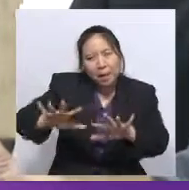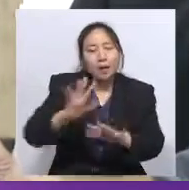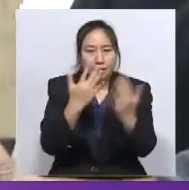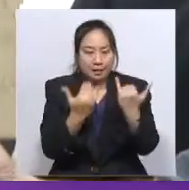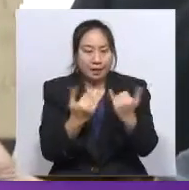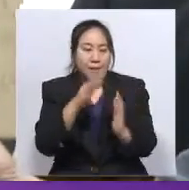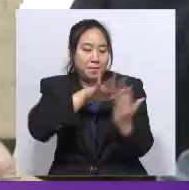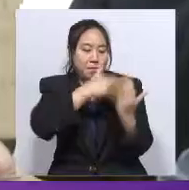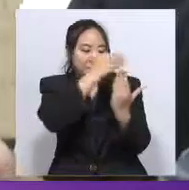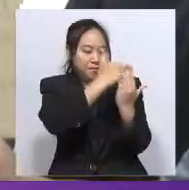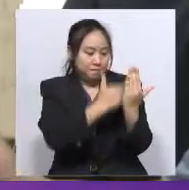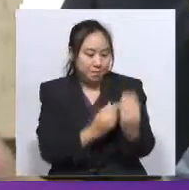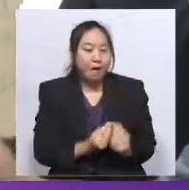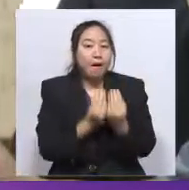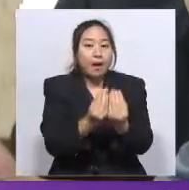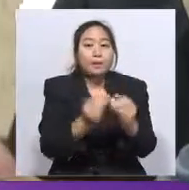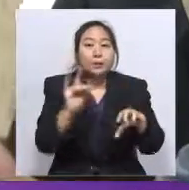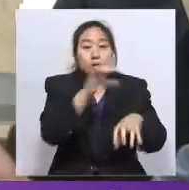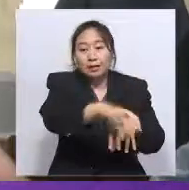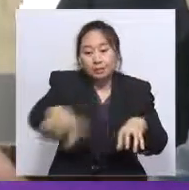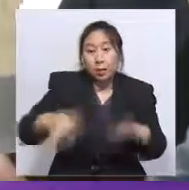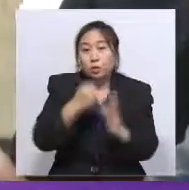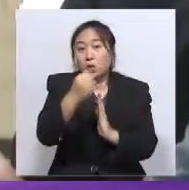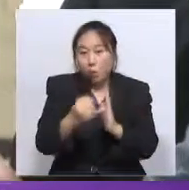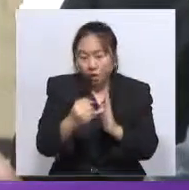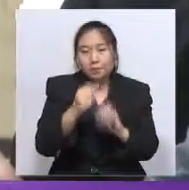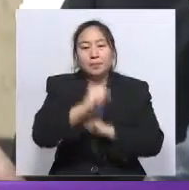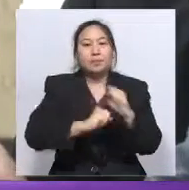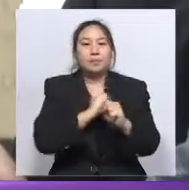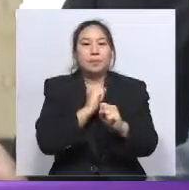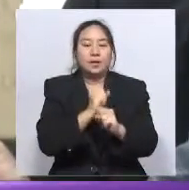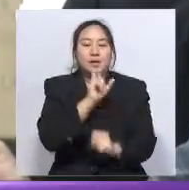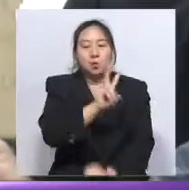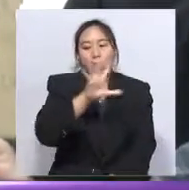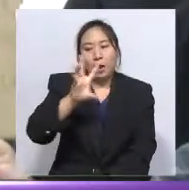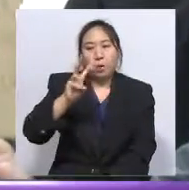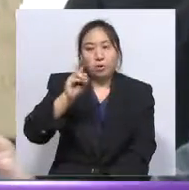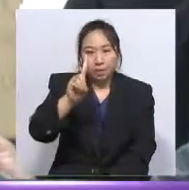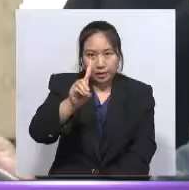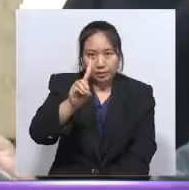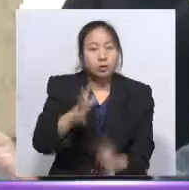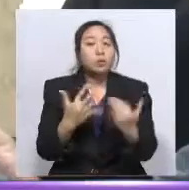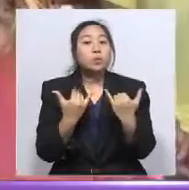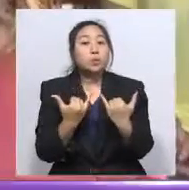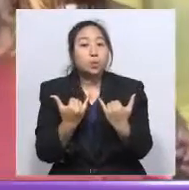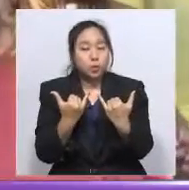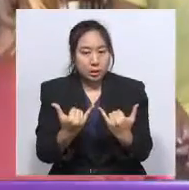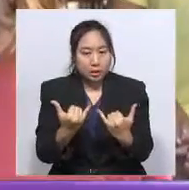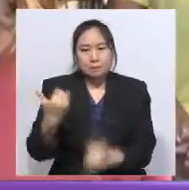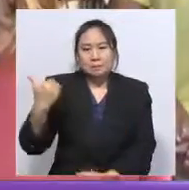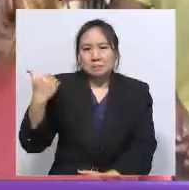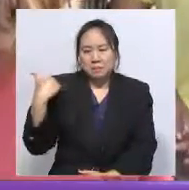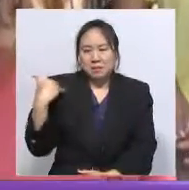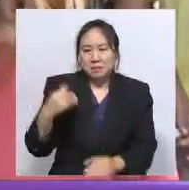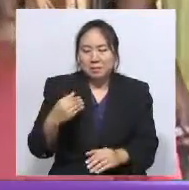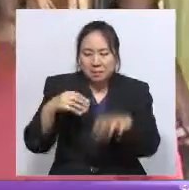อบนโยบายให้แก่ปศุสัตว์จังหวัดประจำปีงบประมาณพุทธศักราช2561นะคะซึ่งขณะนี้เหลือพื้นที่ประ